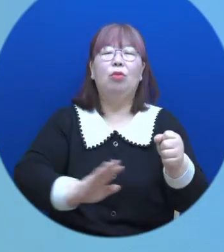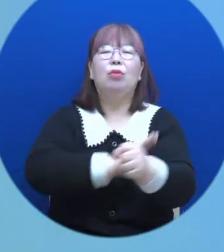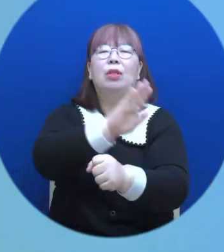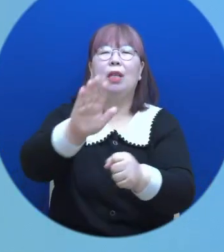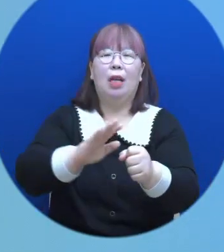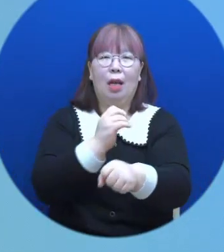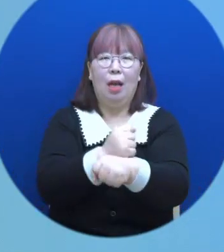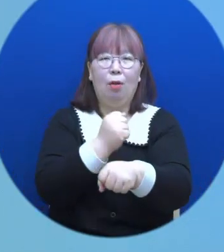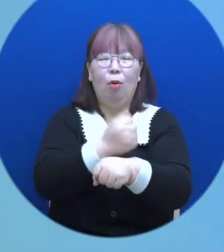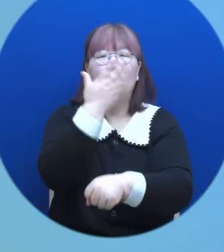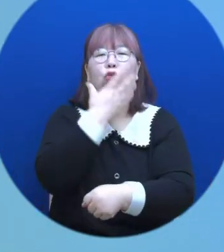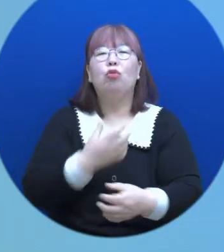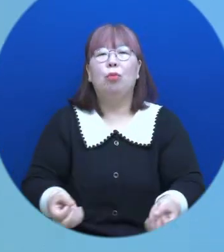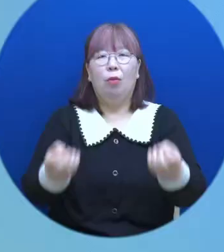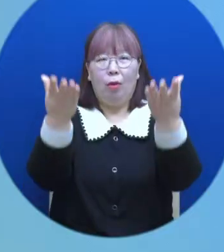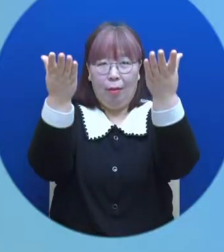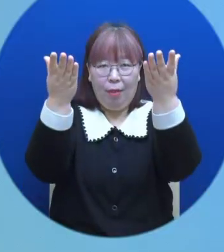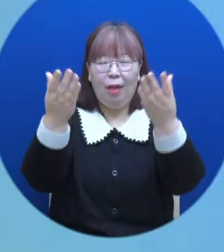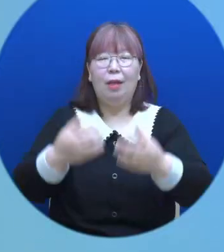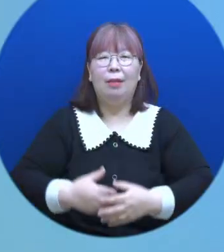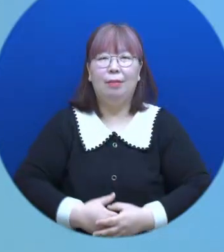사랑하고 축복합니다.